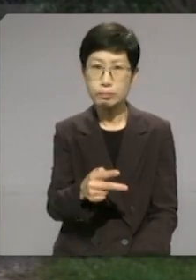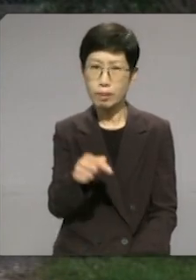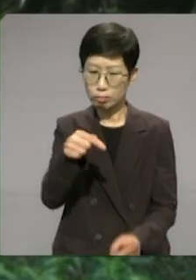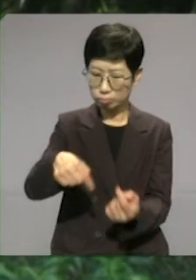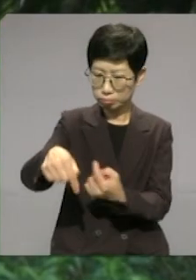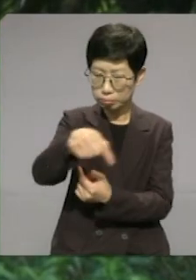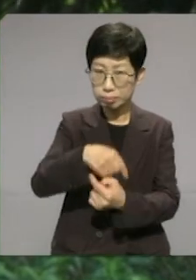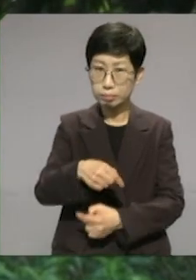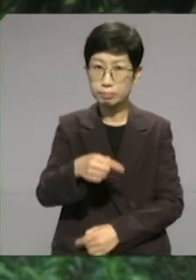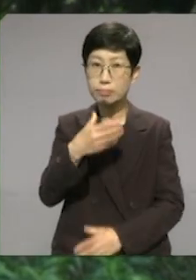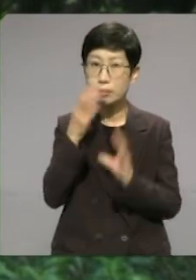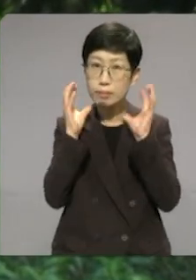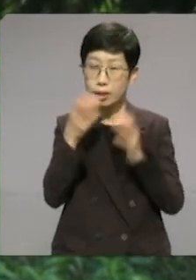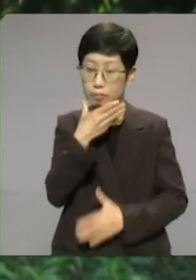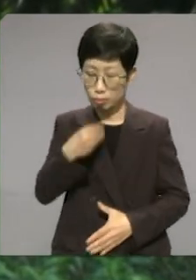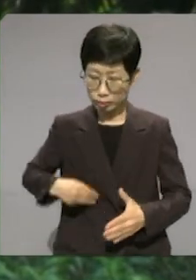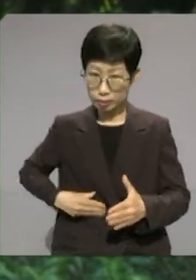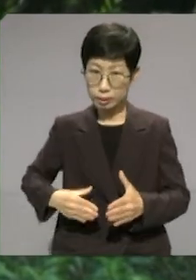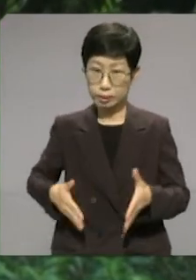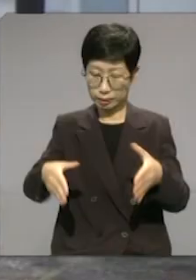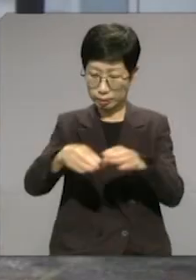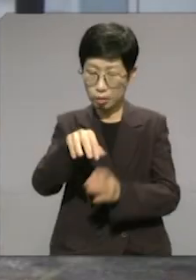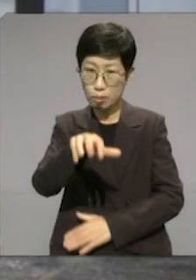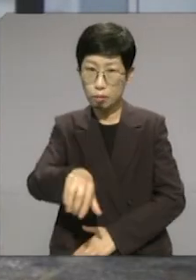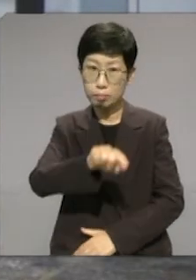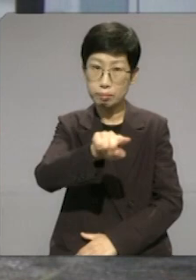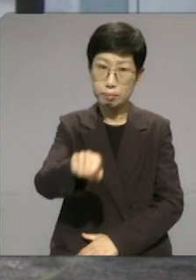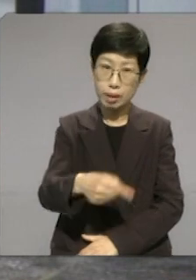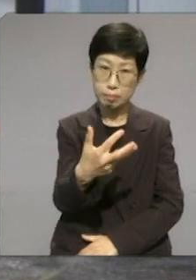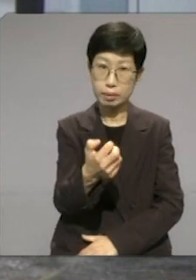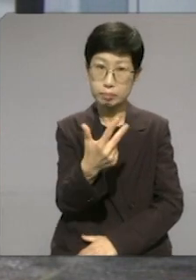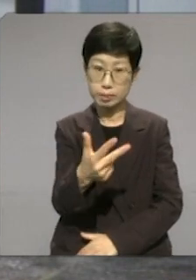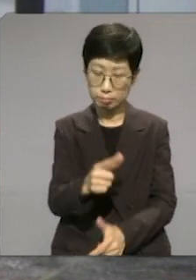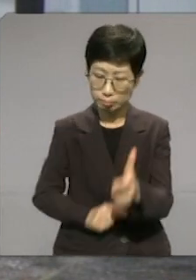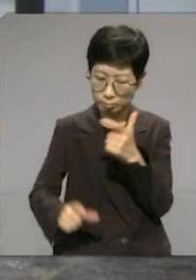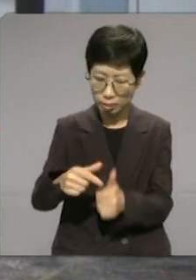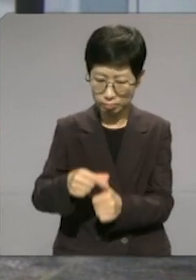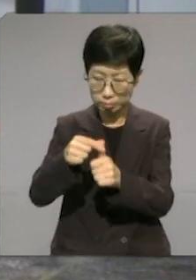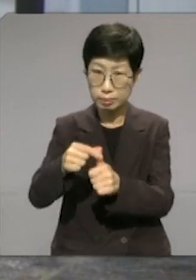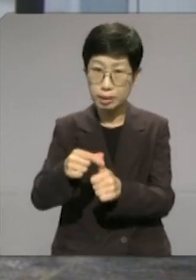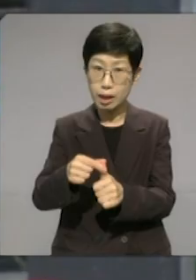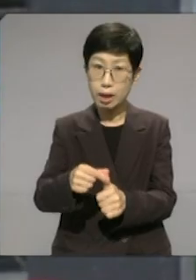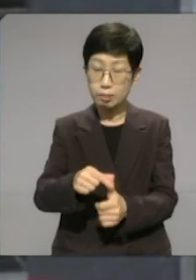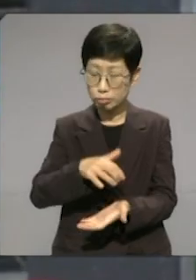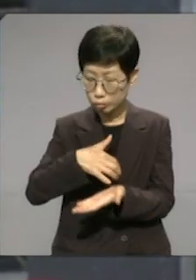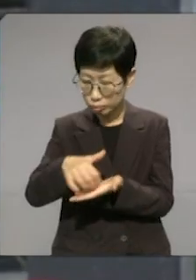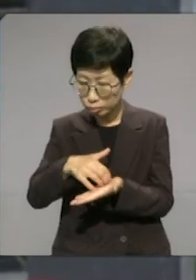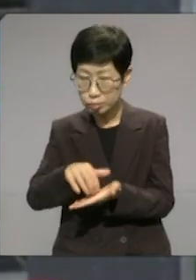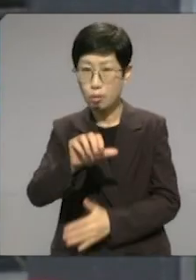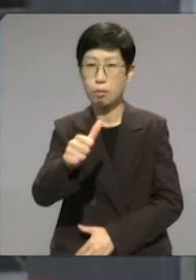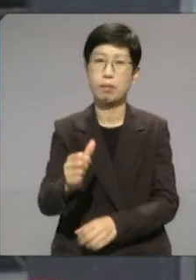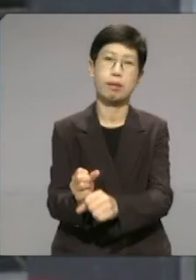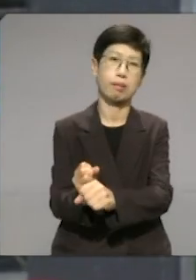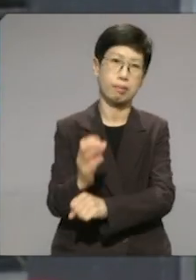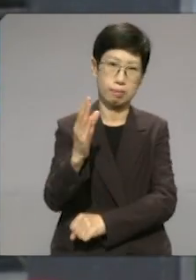운영하는 아동복지시설에서도 187명을 더 구출해 지금까지 총 500명이 넘는 아이들을